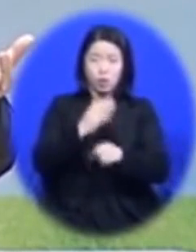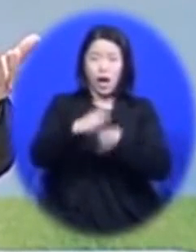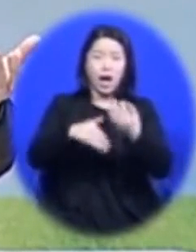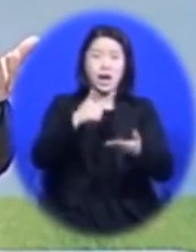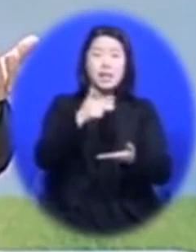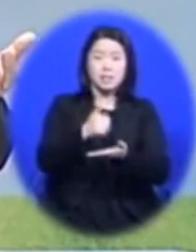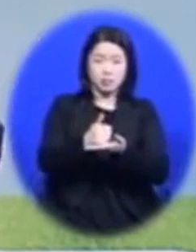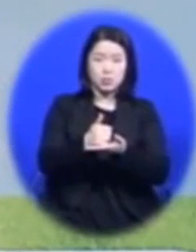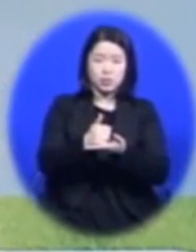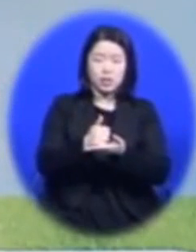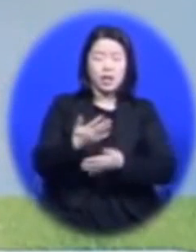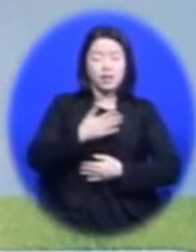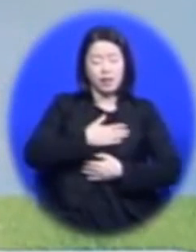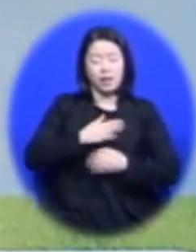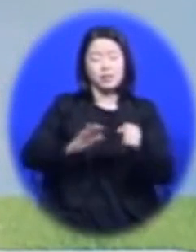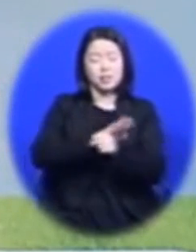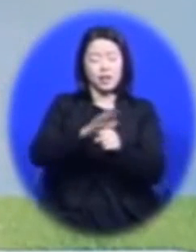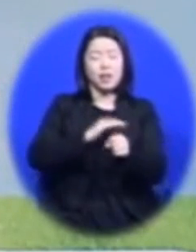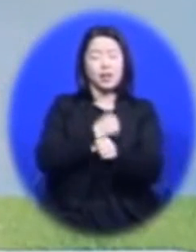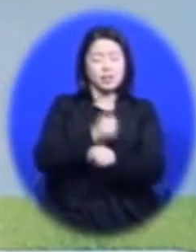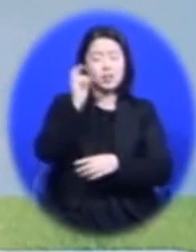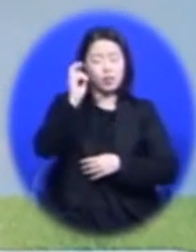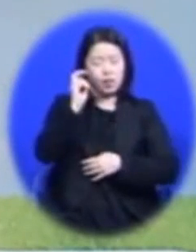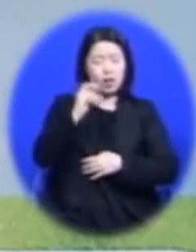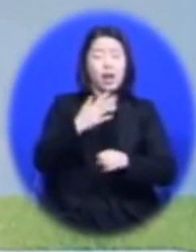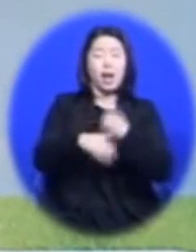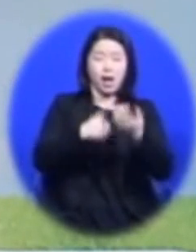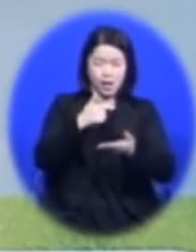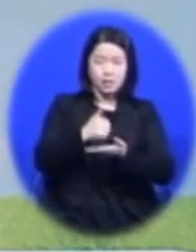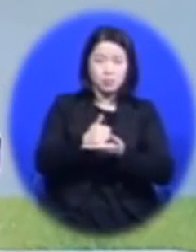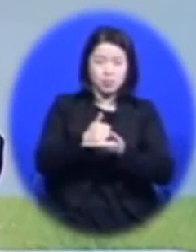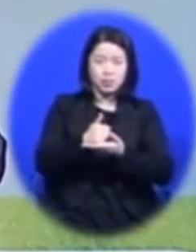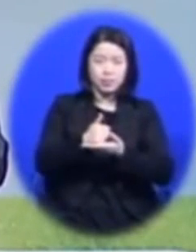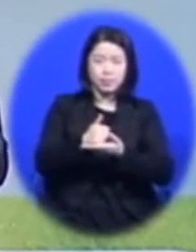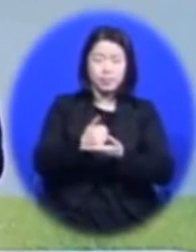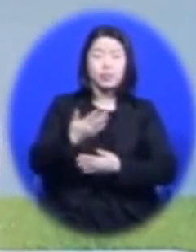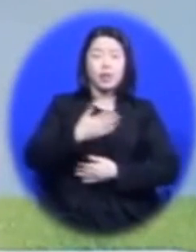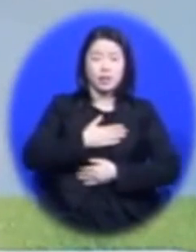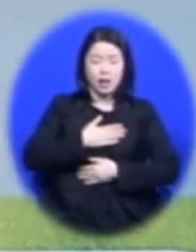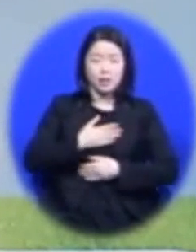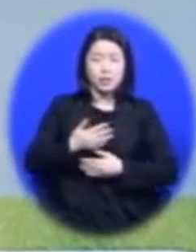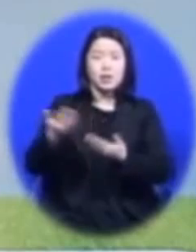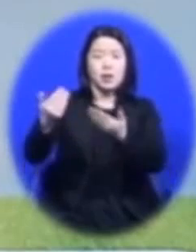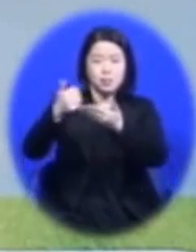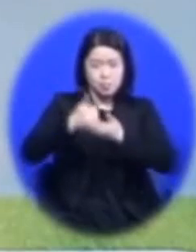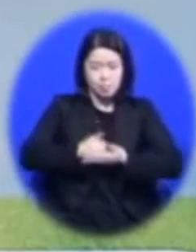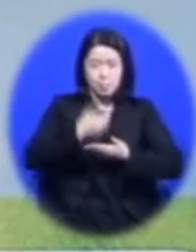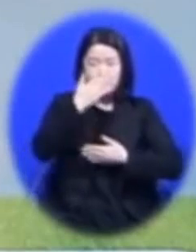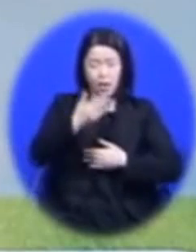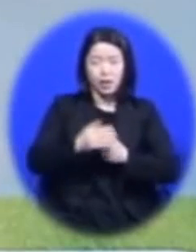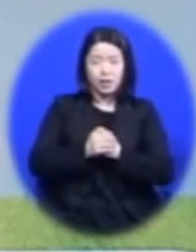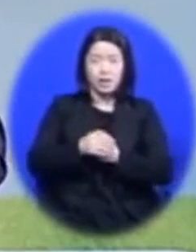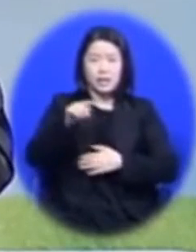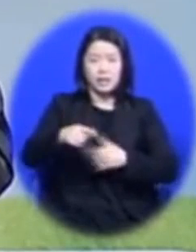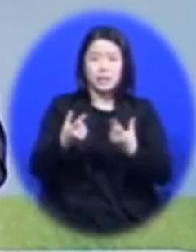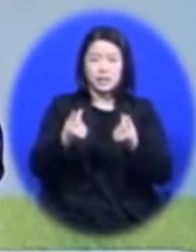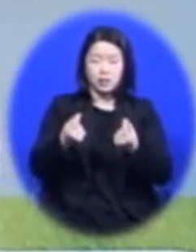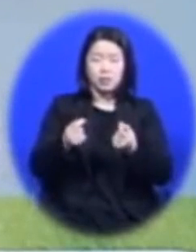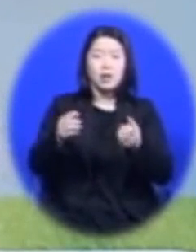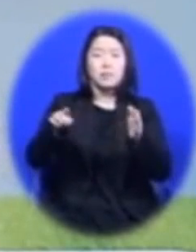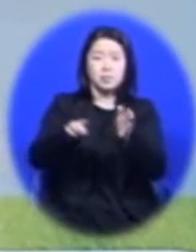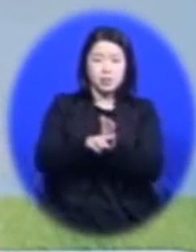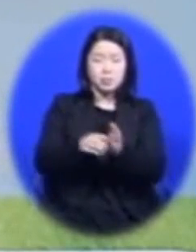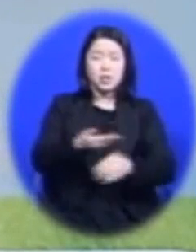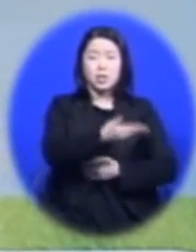하나님은 나를 사랑하실 거야. 하나님은 나를 받아주실 거야. 이런 믿음이 여러분